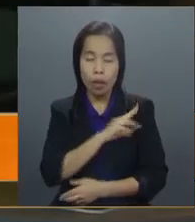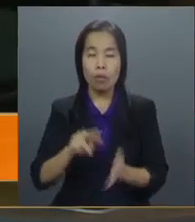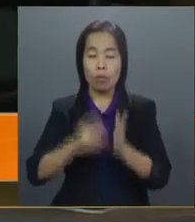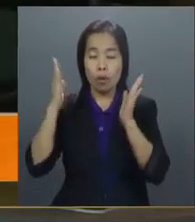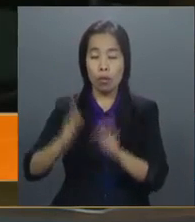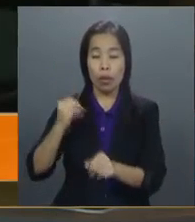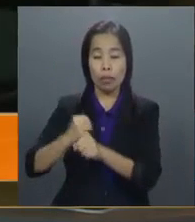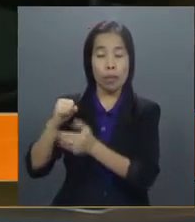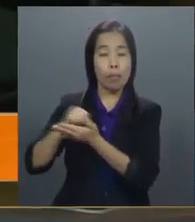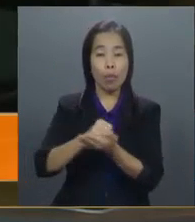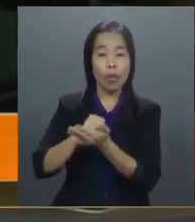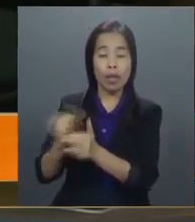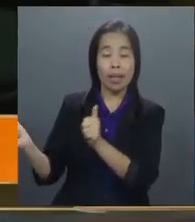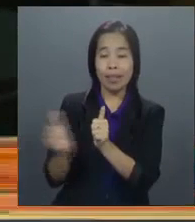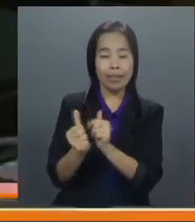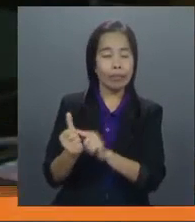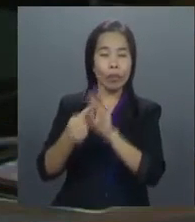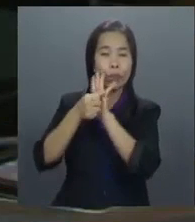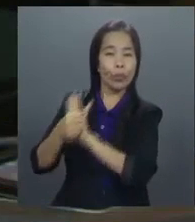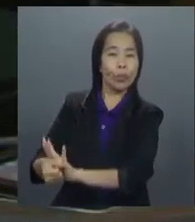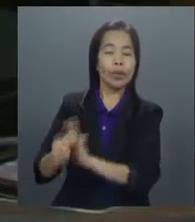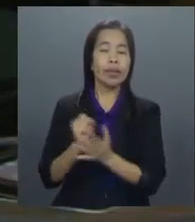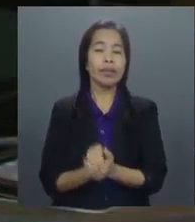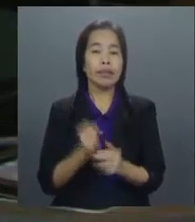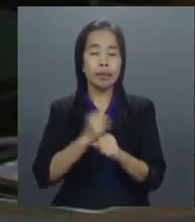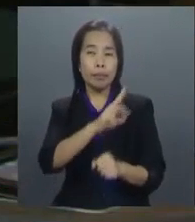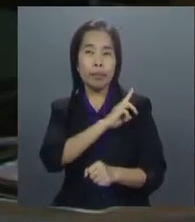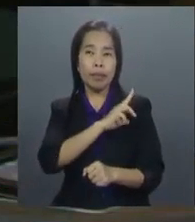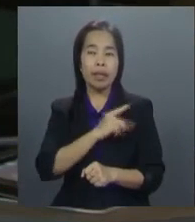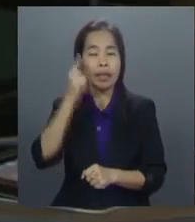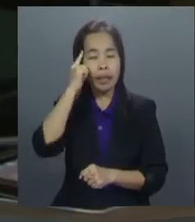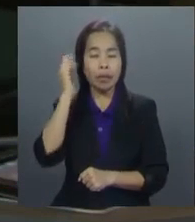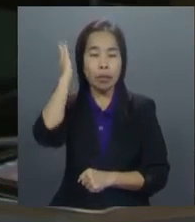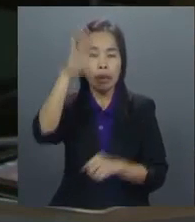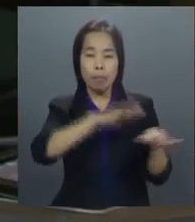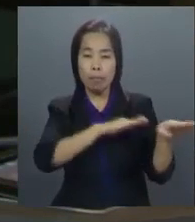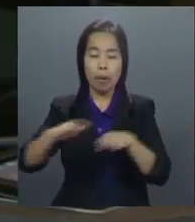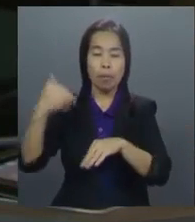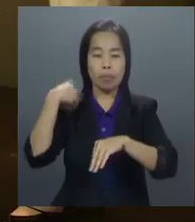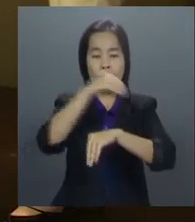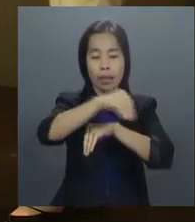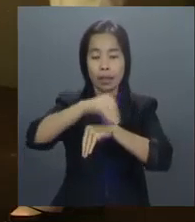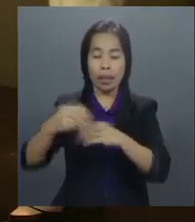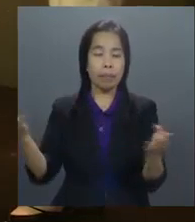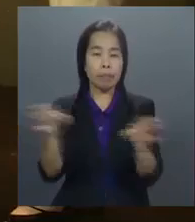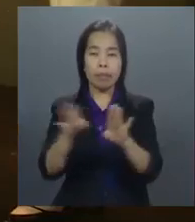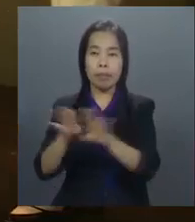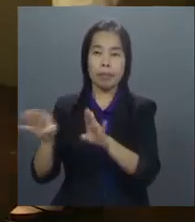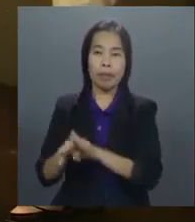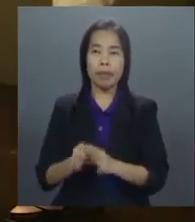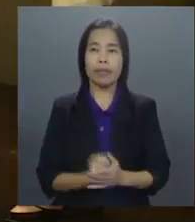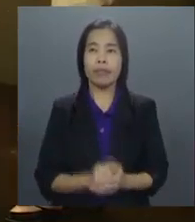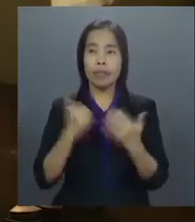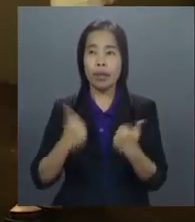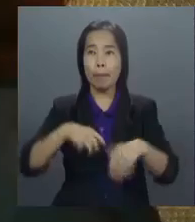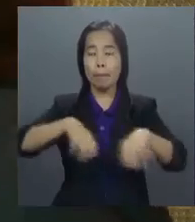ขาที่มีอยู่แทบไม่มีความจำเป็นจึงเตรียมที่จะปิดสาขาที่มีอยู่อีก3แห่งภายในปีนี ้ผู้บริหารธนา